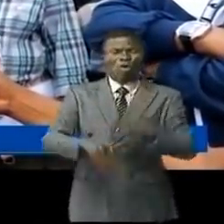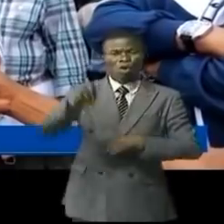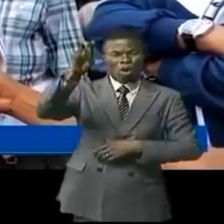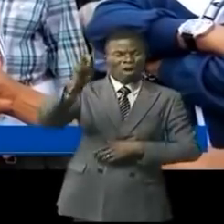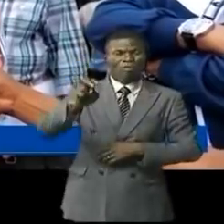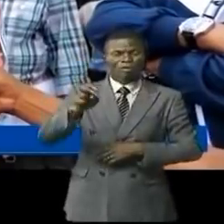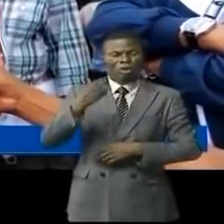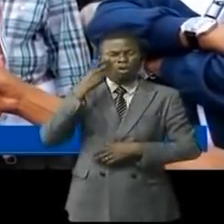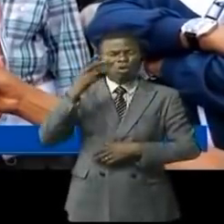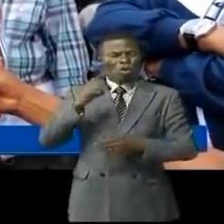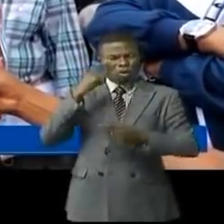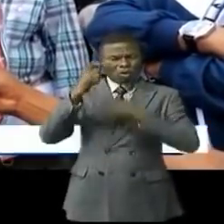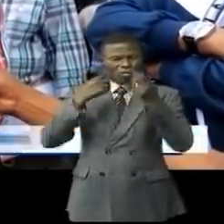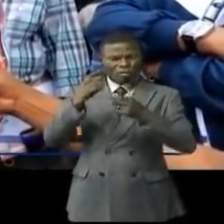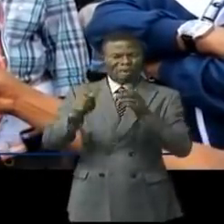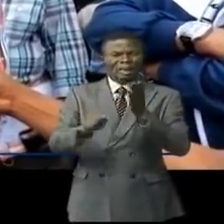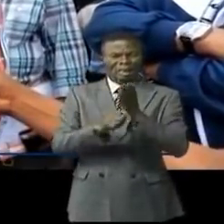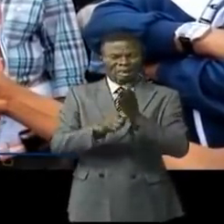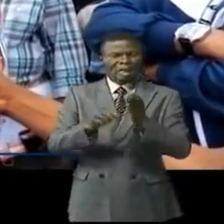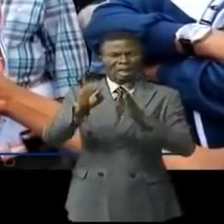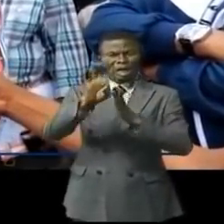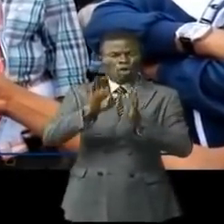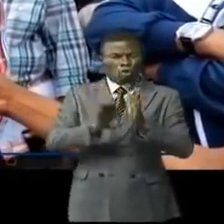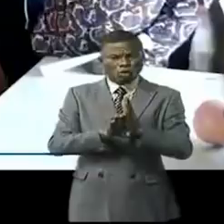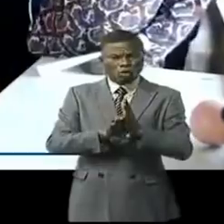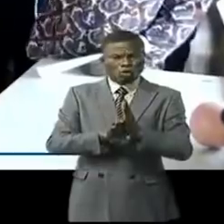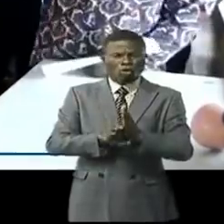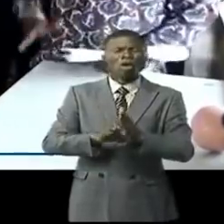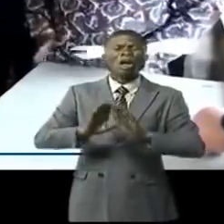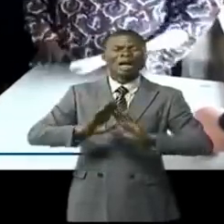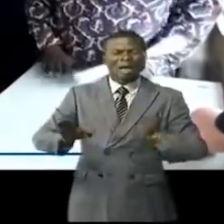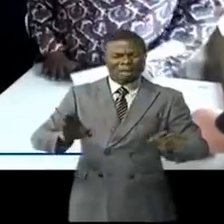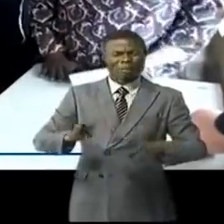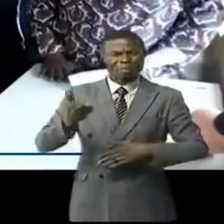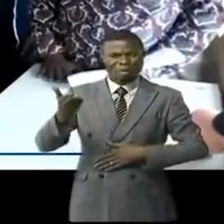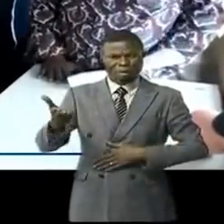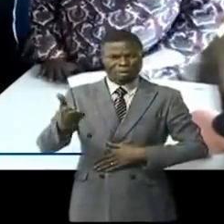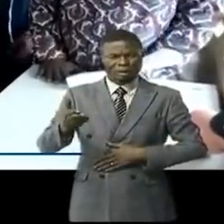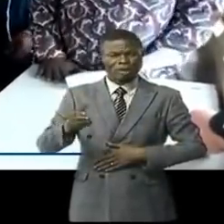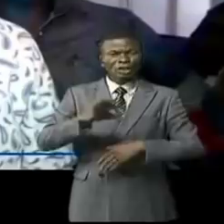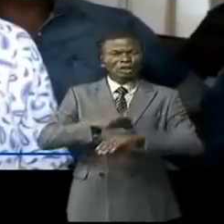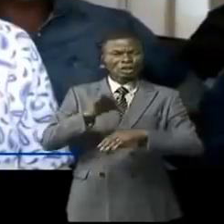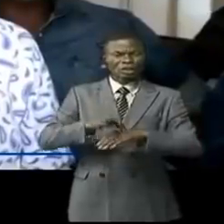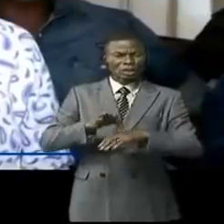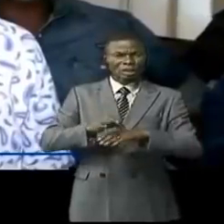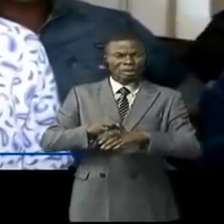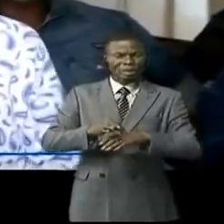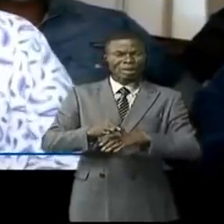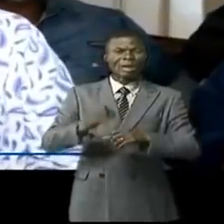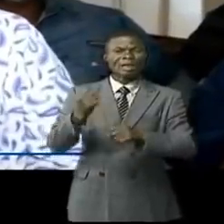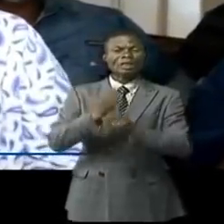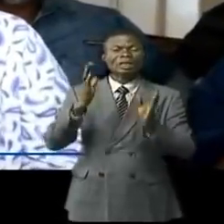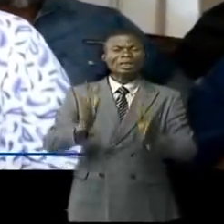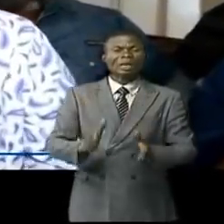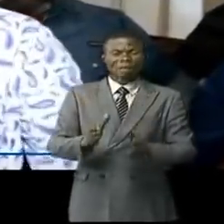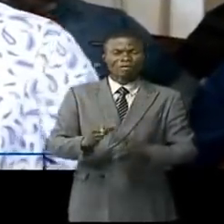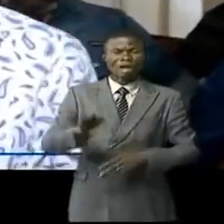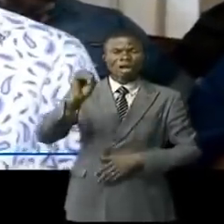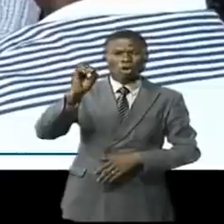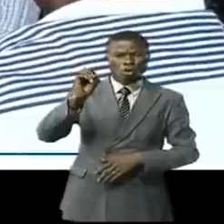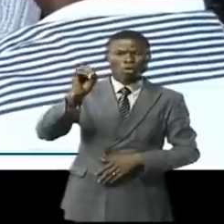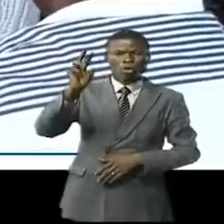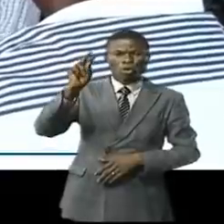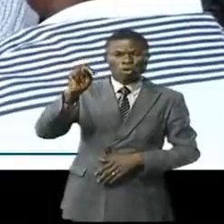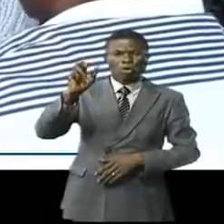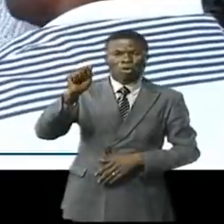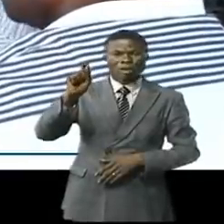qui réunissent vraiment les conditions de confort. Occasion pour les agents de l'ex-ONATRA de s'exprimer sur leur